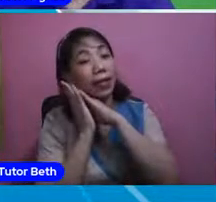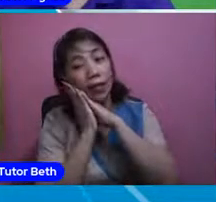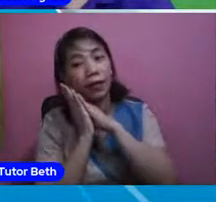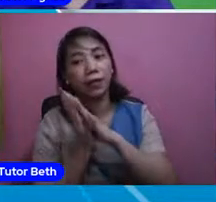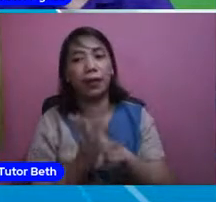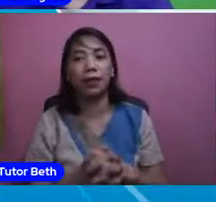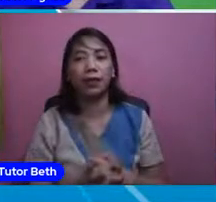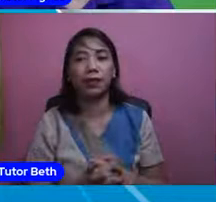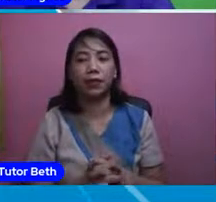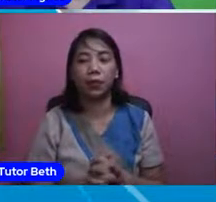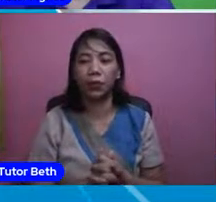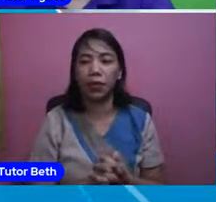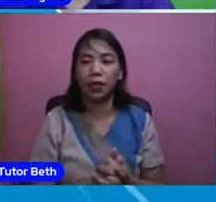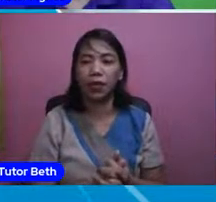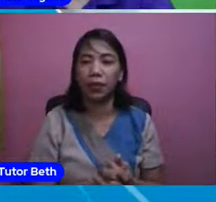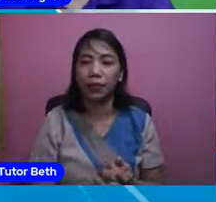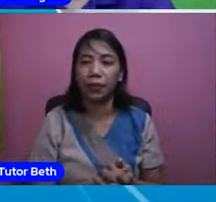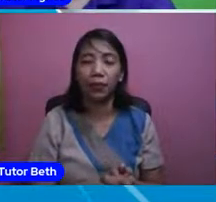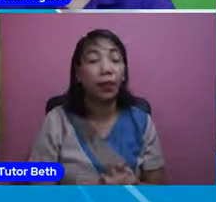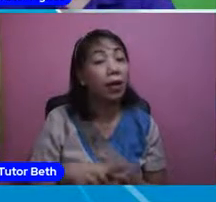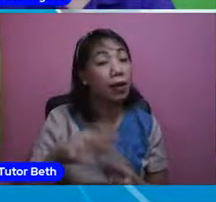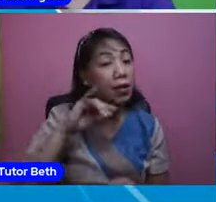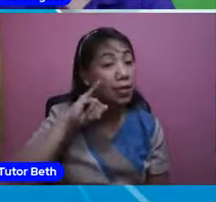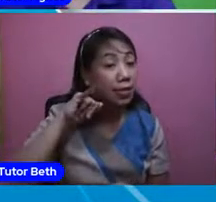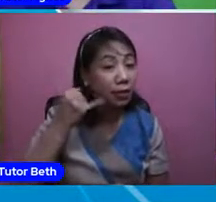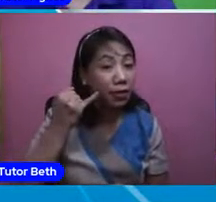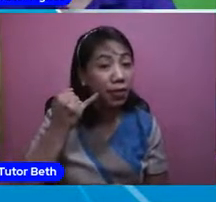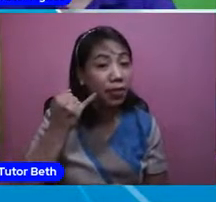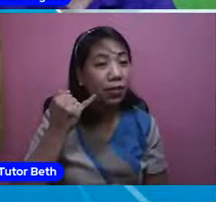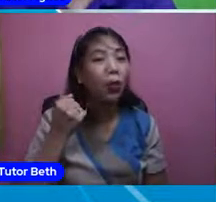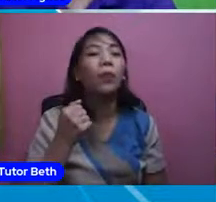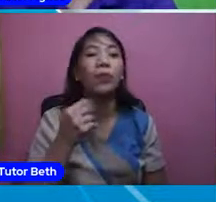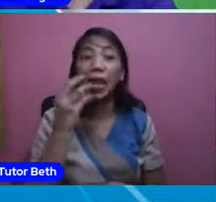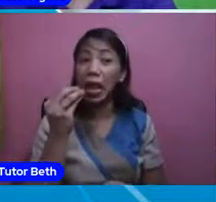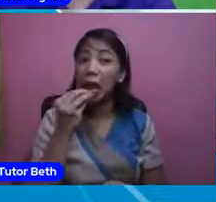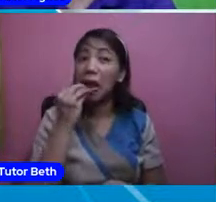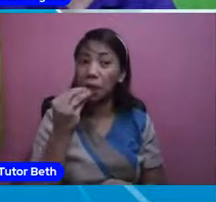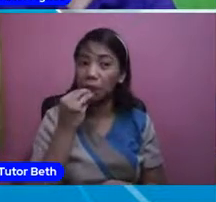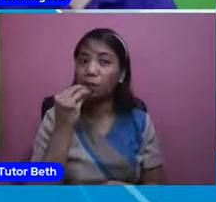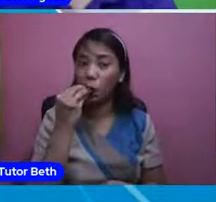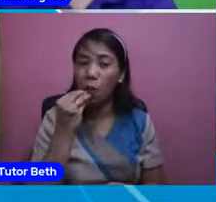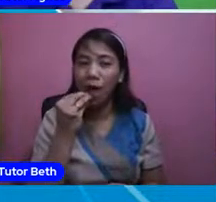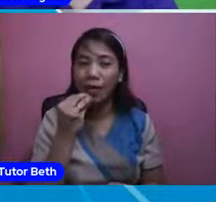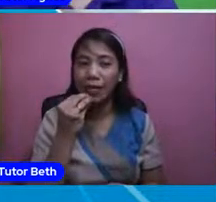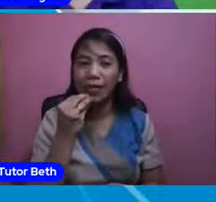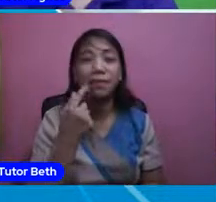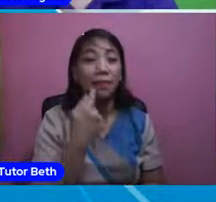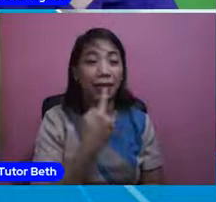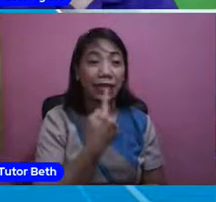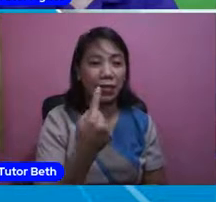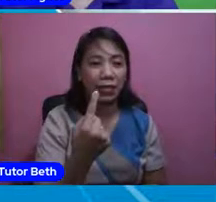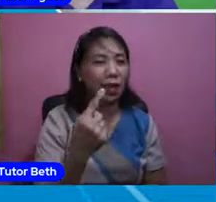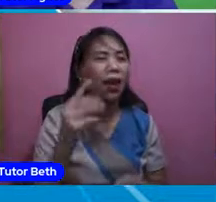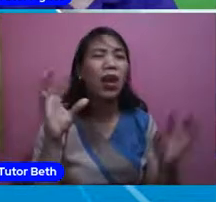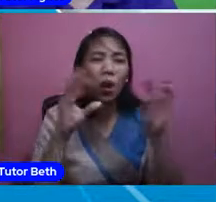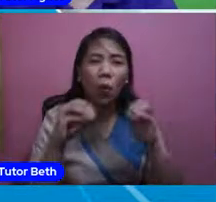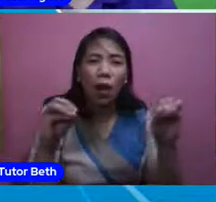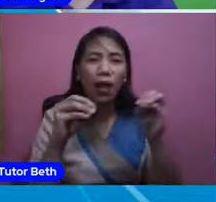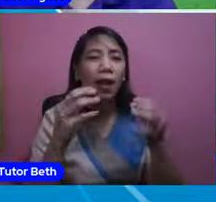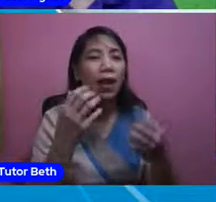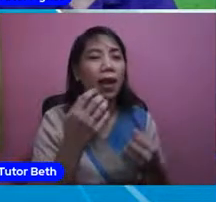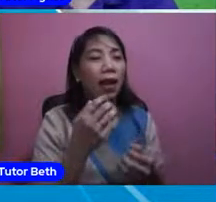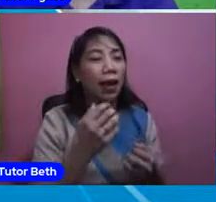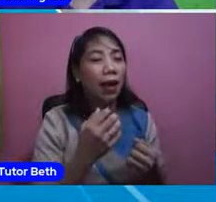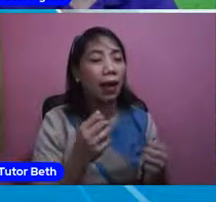higaan? Okay, sabi ni Judah, kaya niya nang kumain mag-isa. Sabi naman ni Joanne,